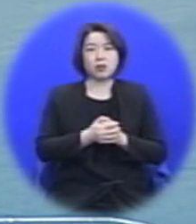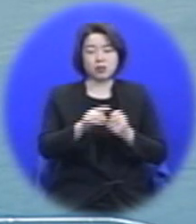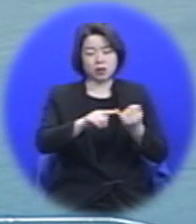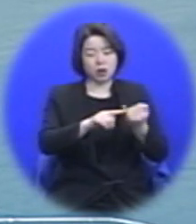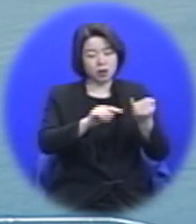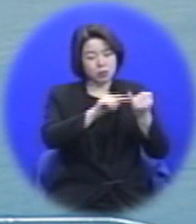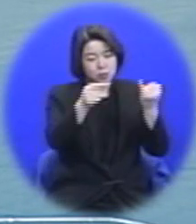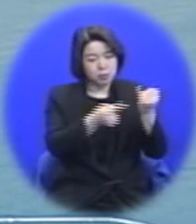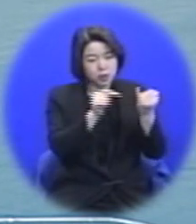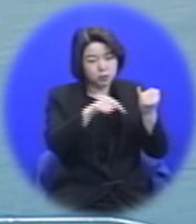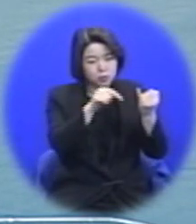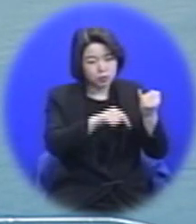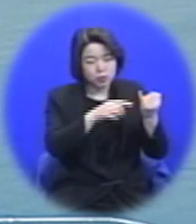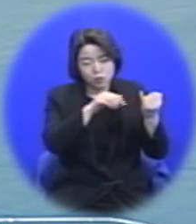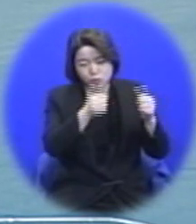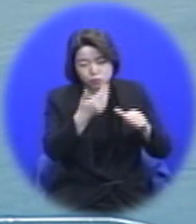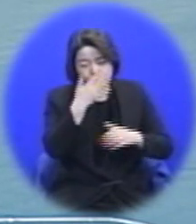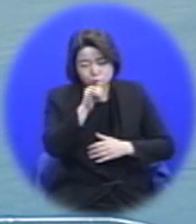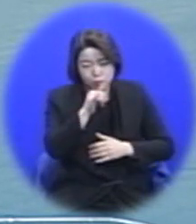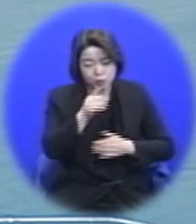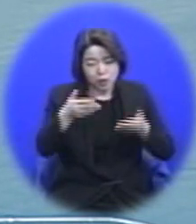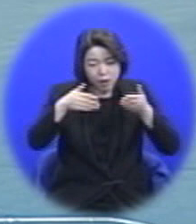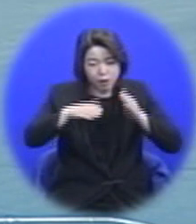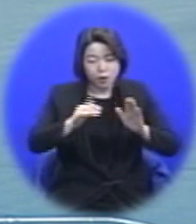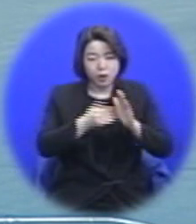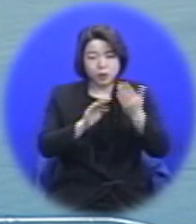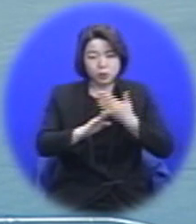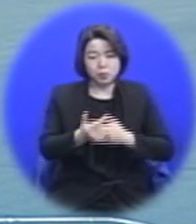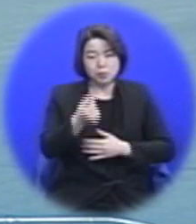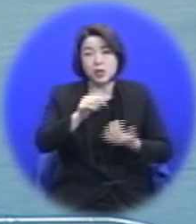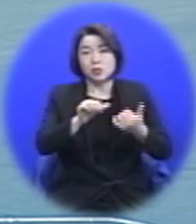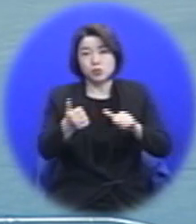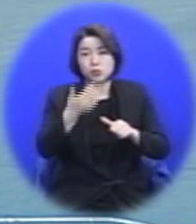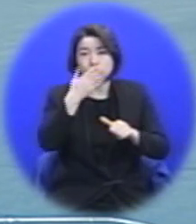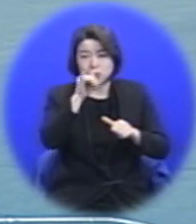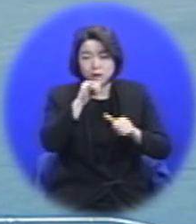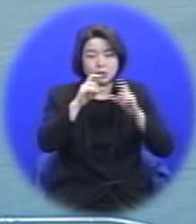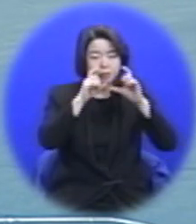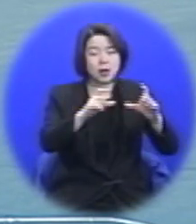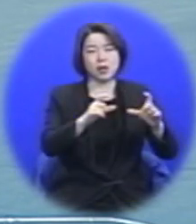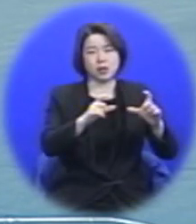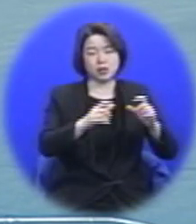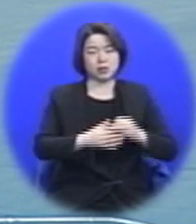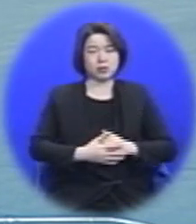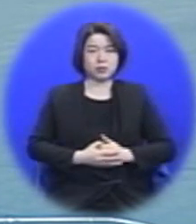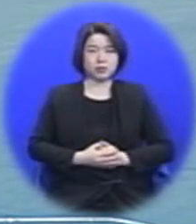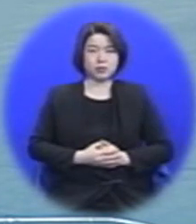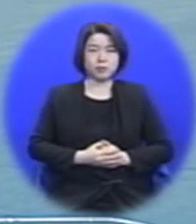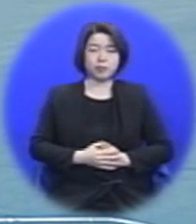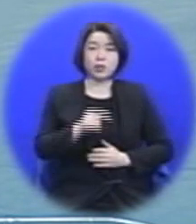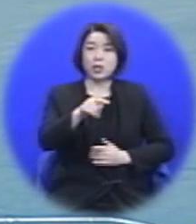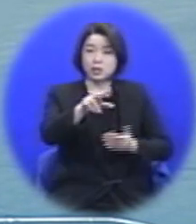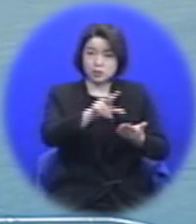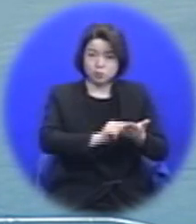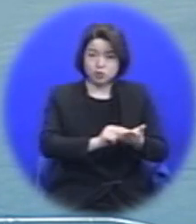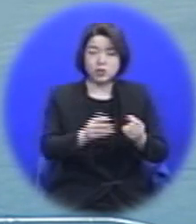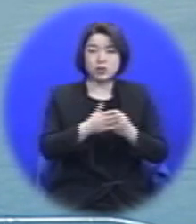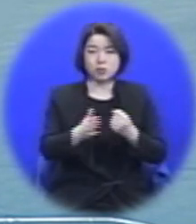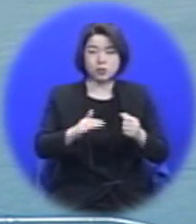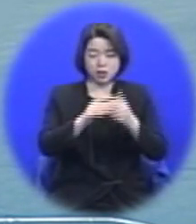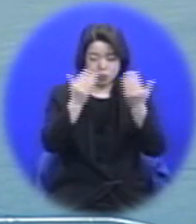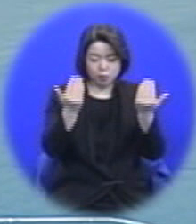사산할 수도 있고 태어나도 금방 죽게 된다고 그런 진단을 받았습니다. 이 문제 때문에 온